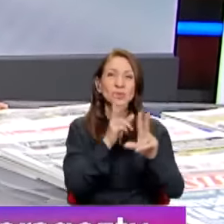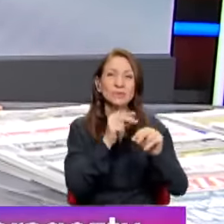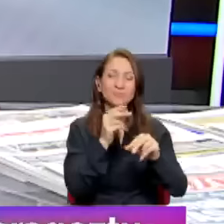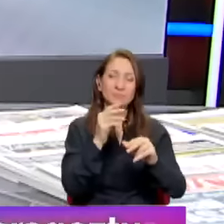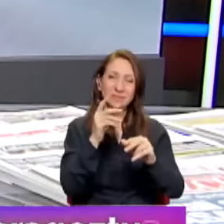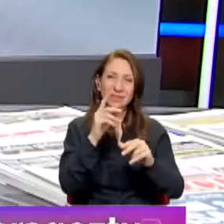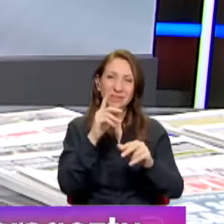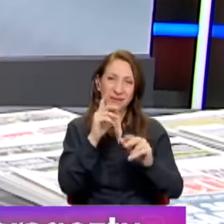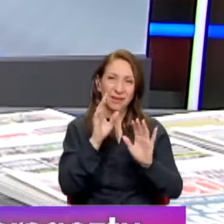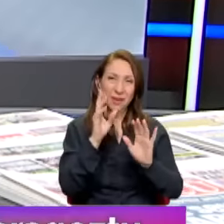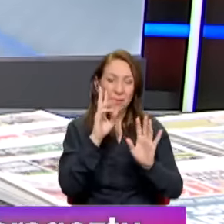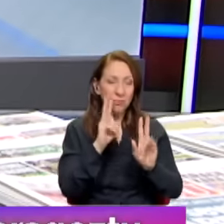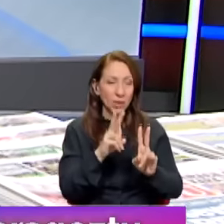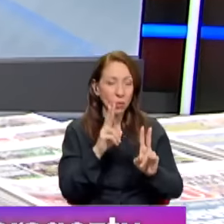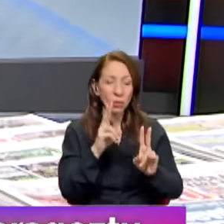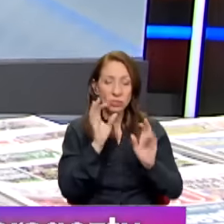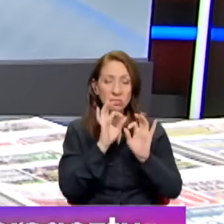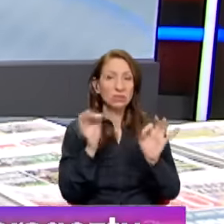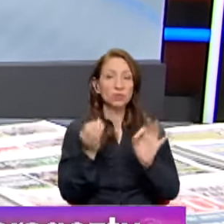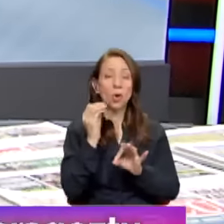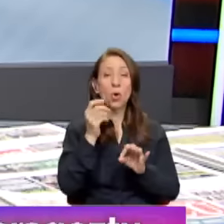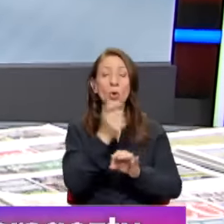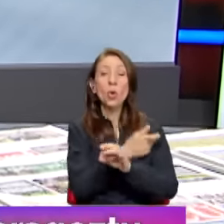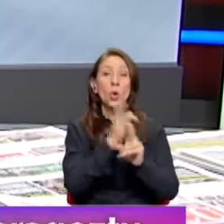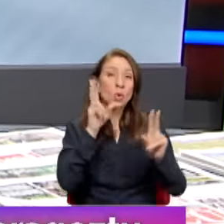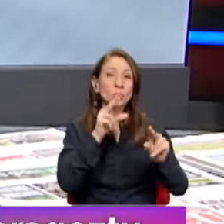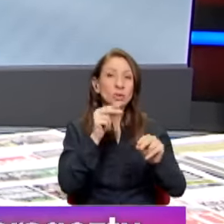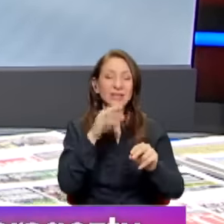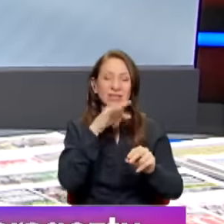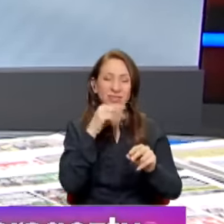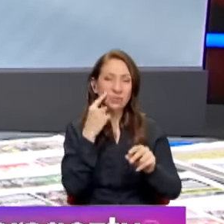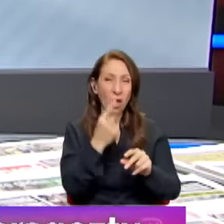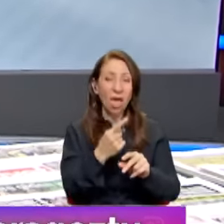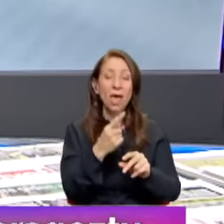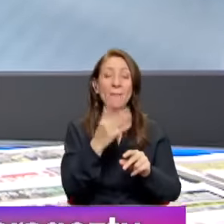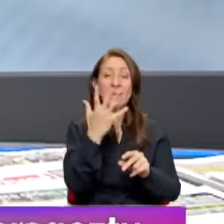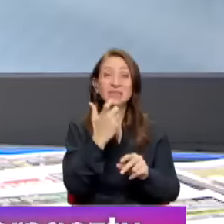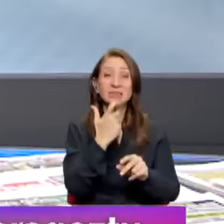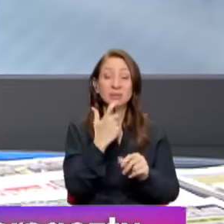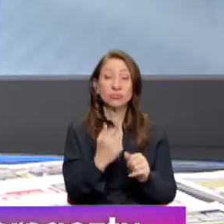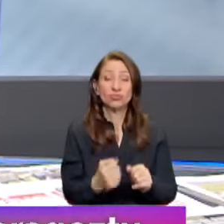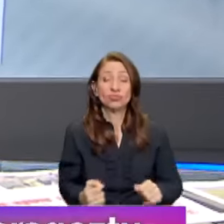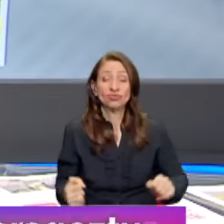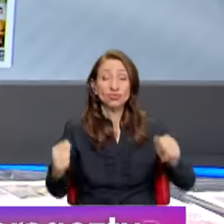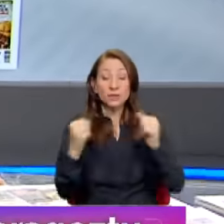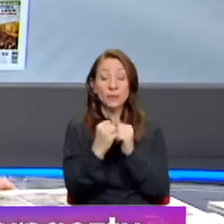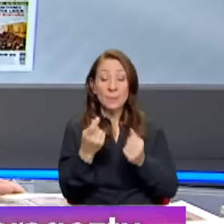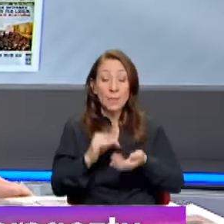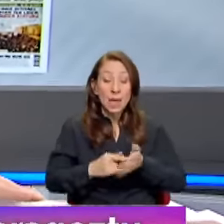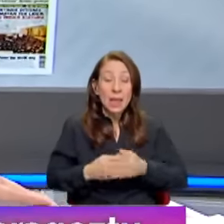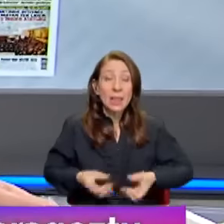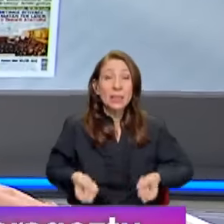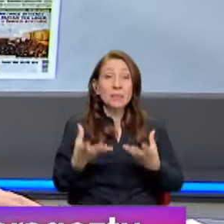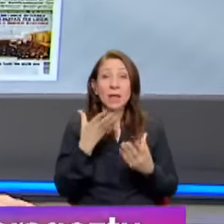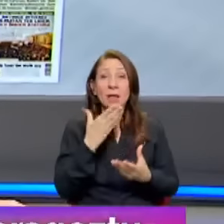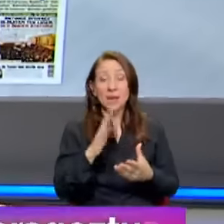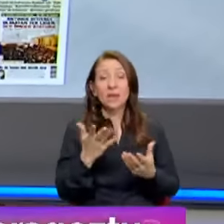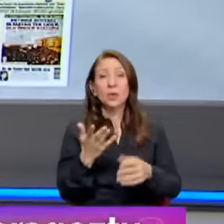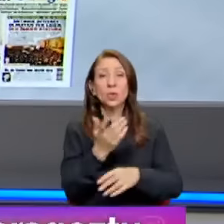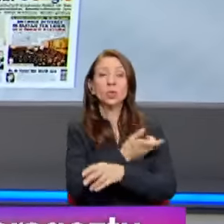baktığımızda karşımıza net olarak da çıkıyor huzur evlerine başvuru 5 yılda katlandı ve geçiremeyen emekli